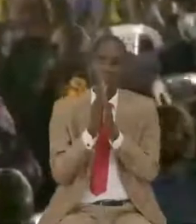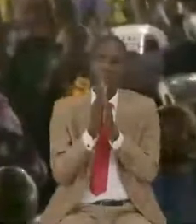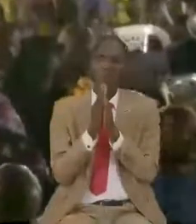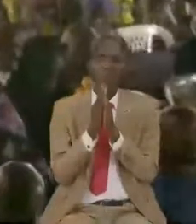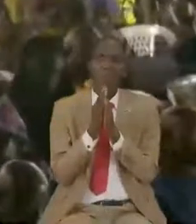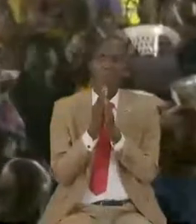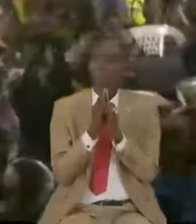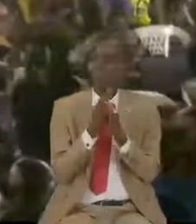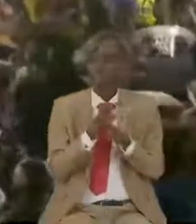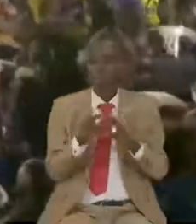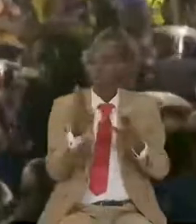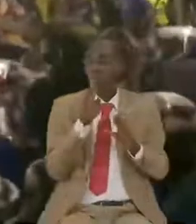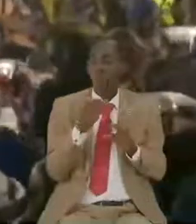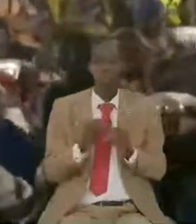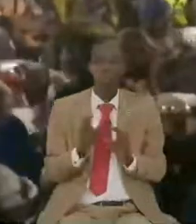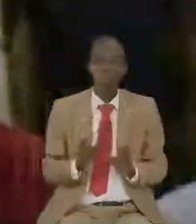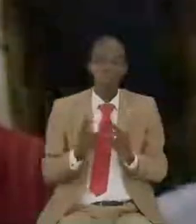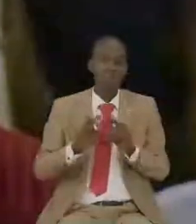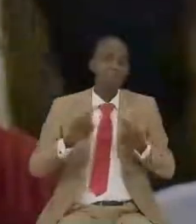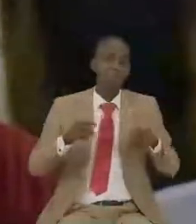vie. Vous aurez votre portion.